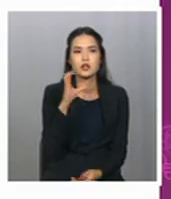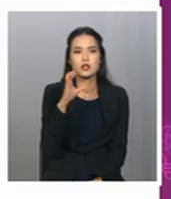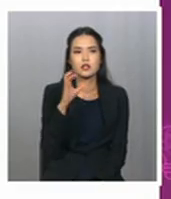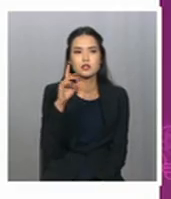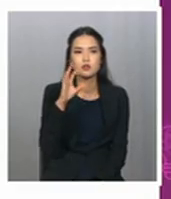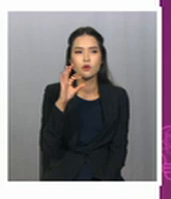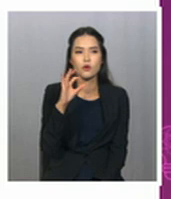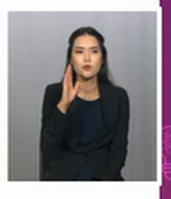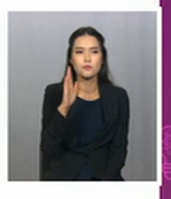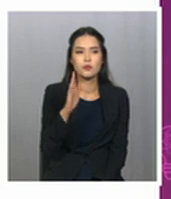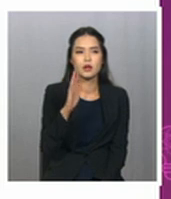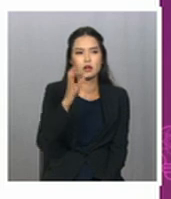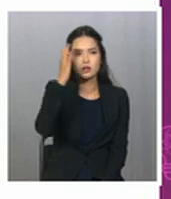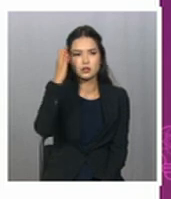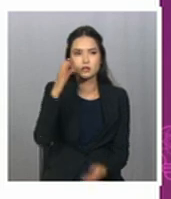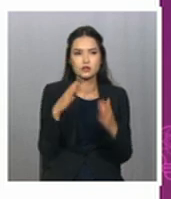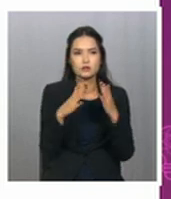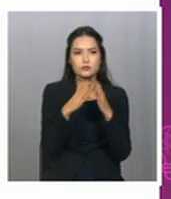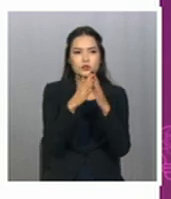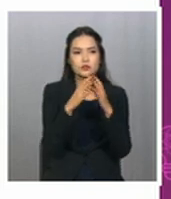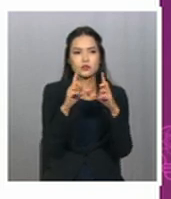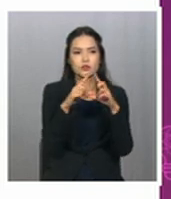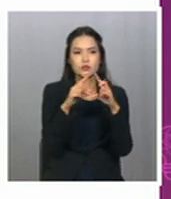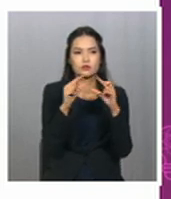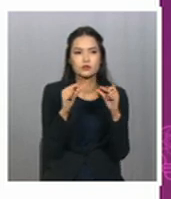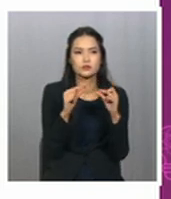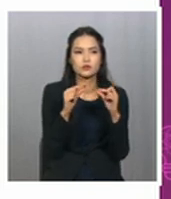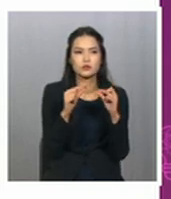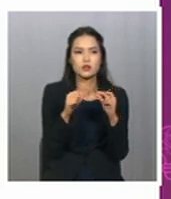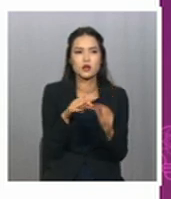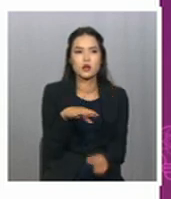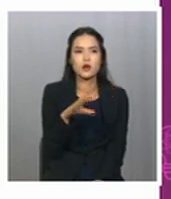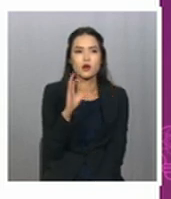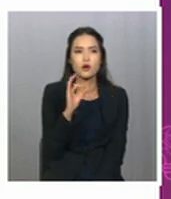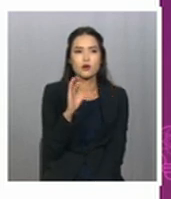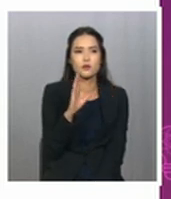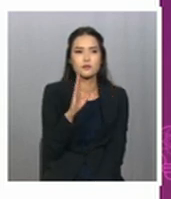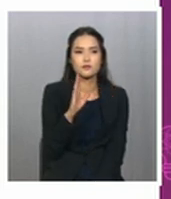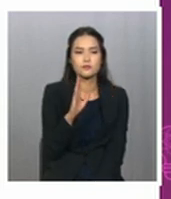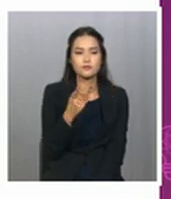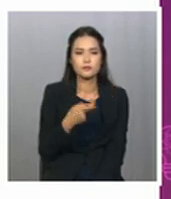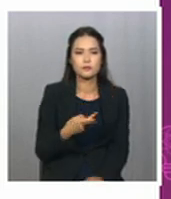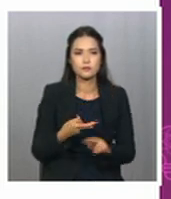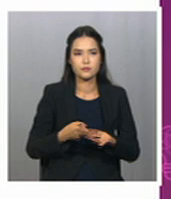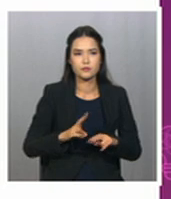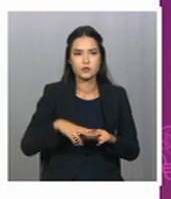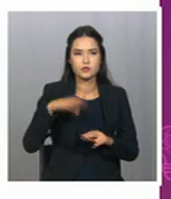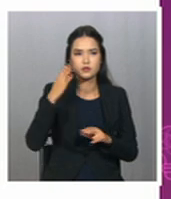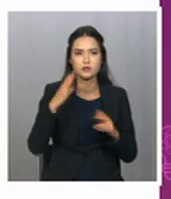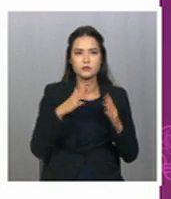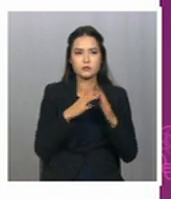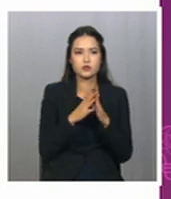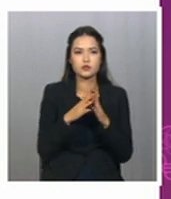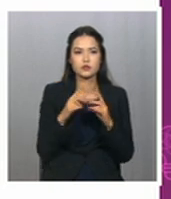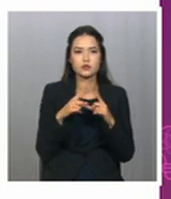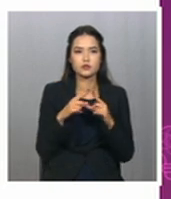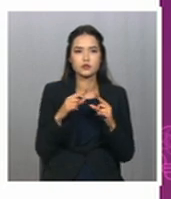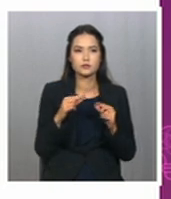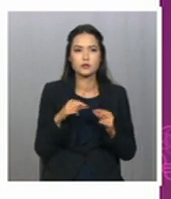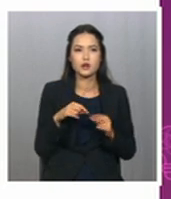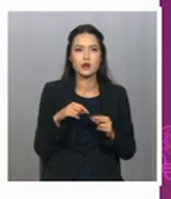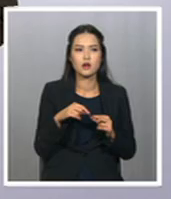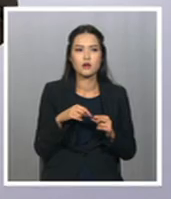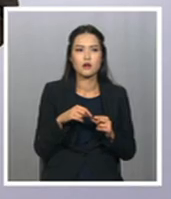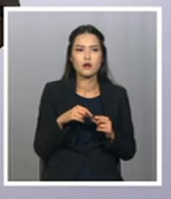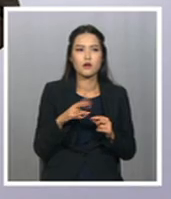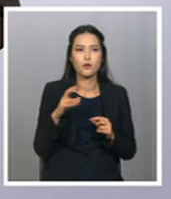SOB тік бұрышты үш бұрыш болады. Және осы тік бұрышты үш бұрыштан Пифагор теоремасы